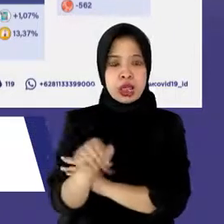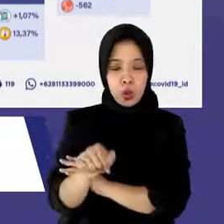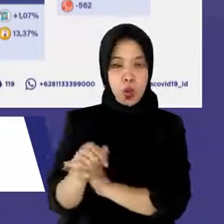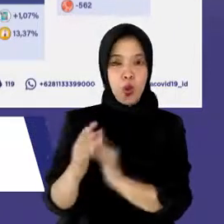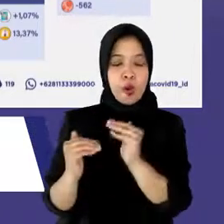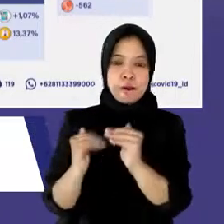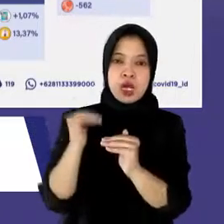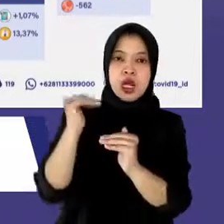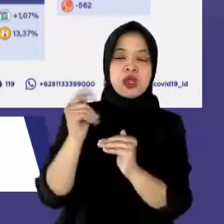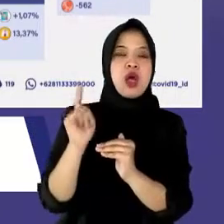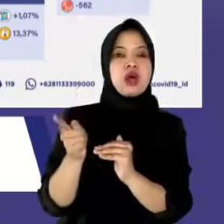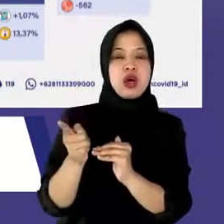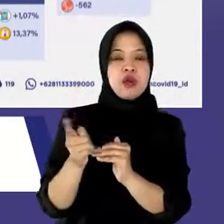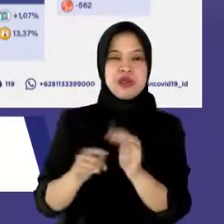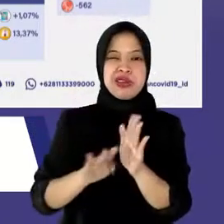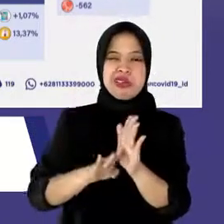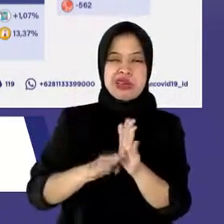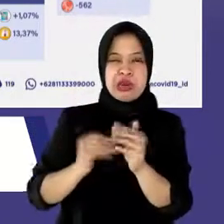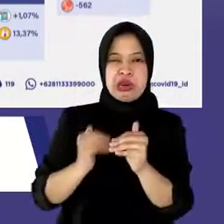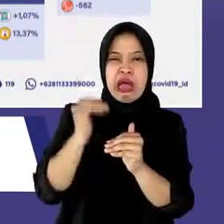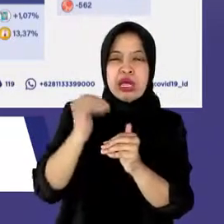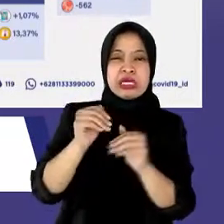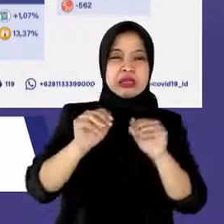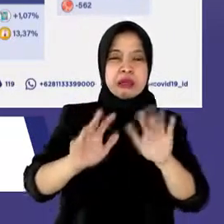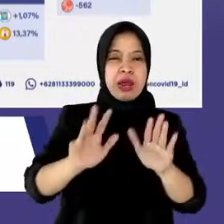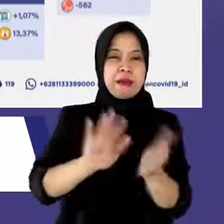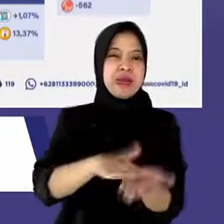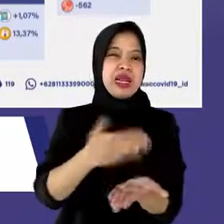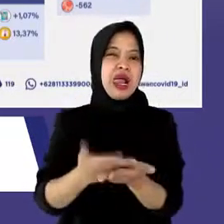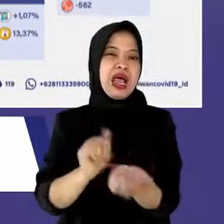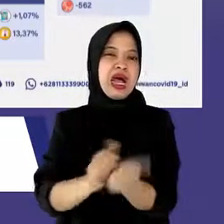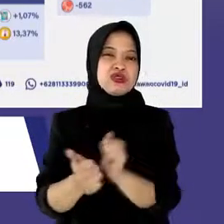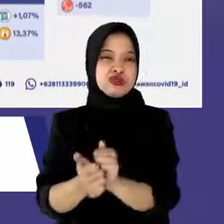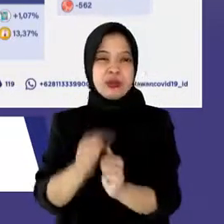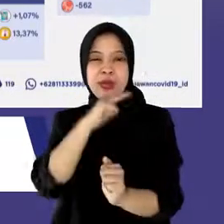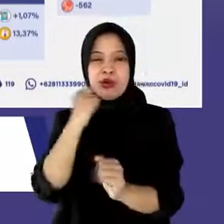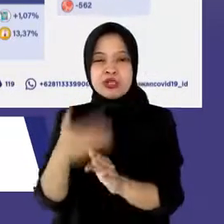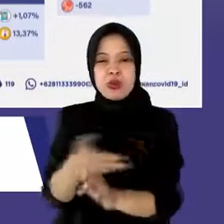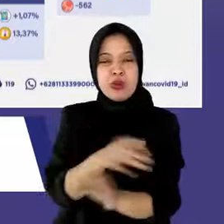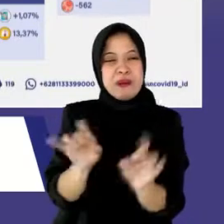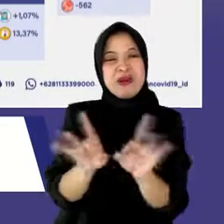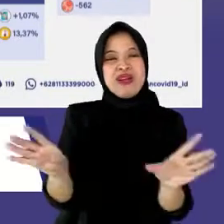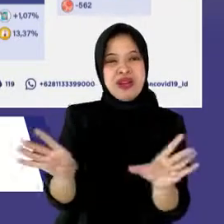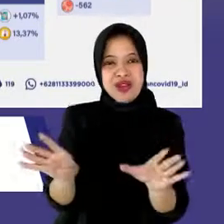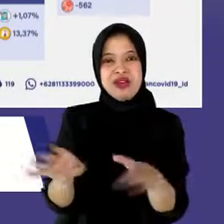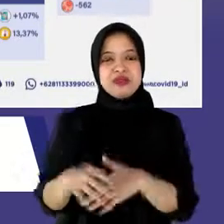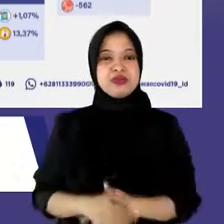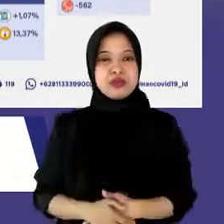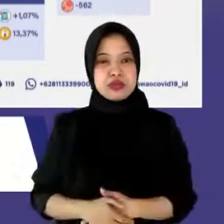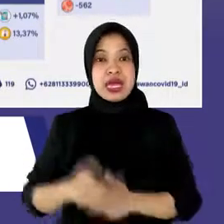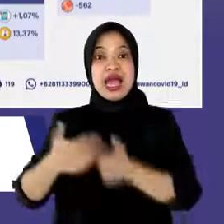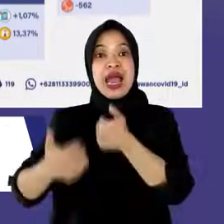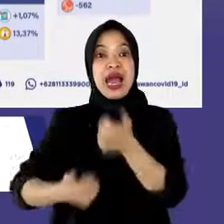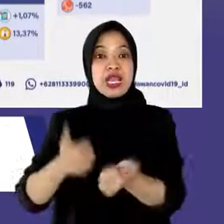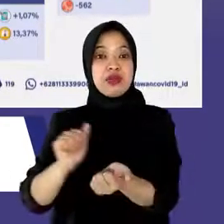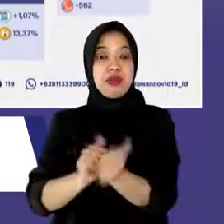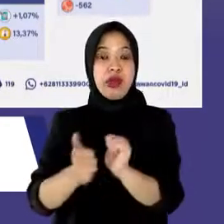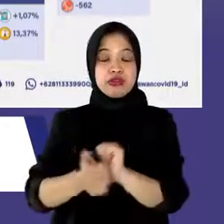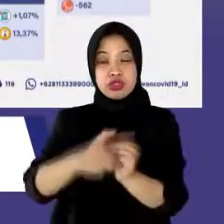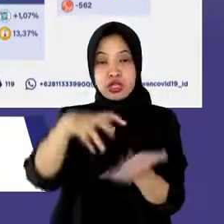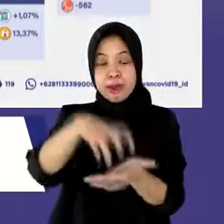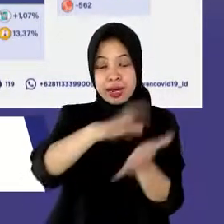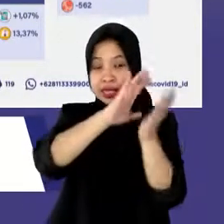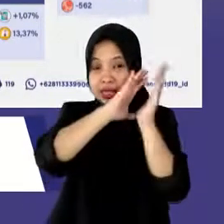mengalami peningkatan yaitu naik 9 kematian dibandingkan Minggu lalu meskipun kasus aktif dan